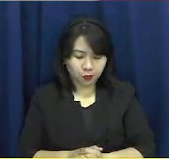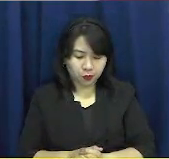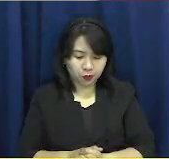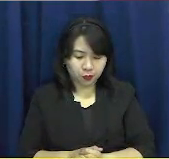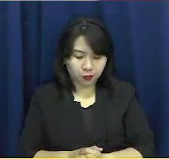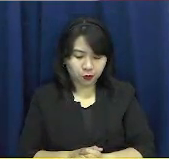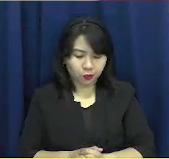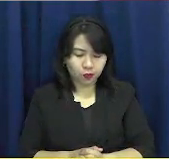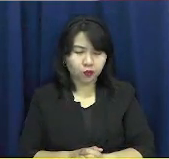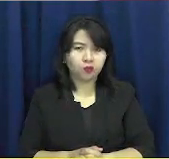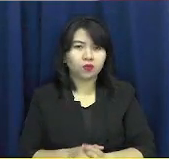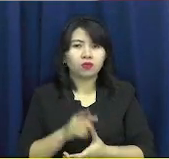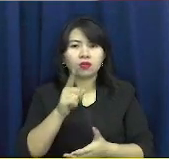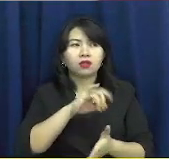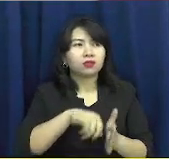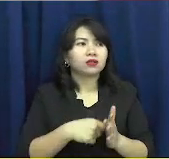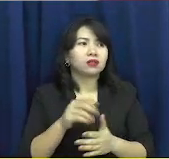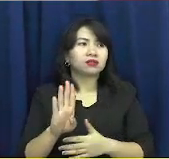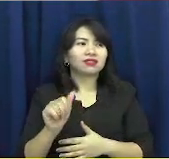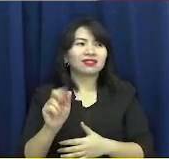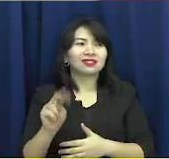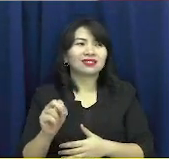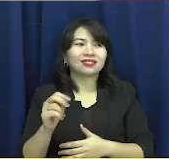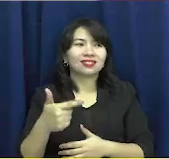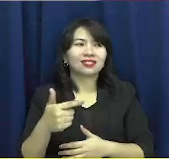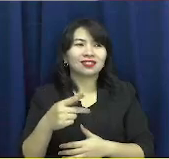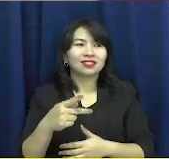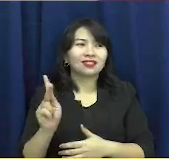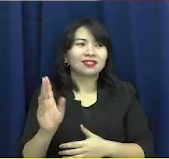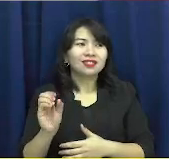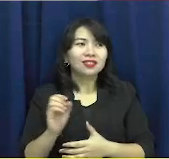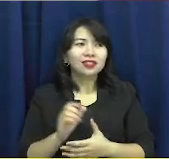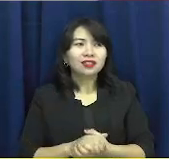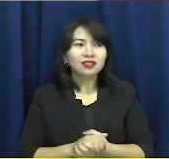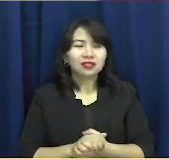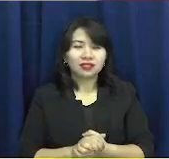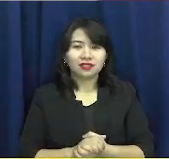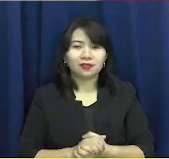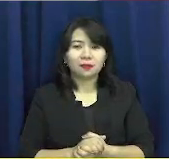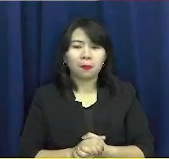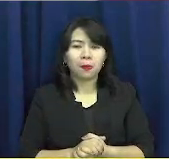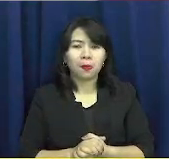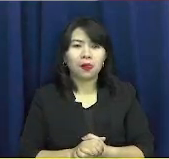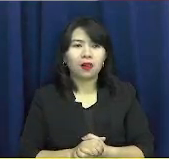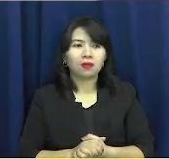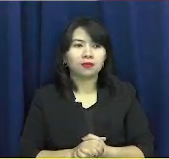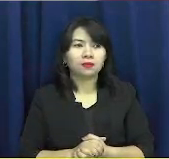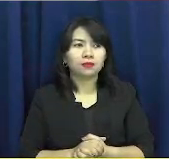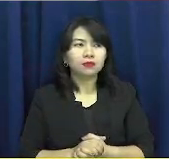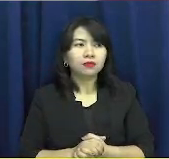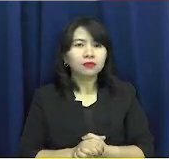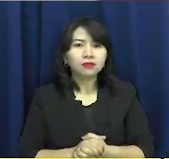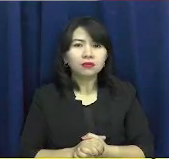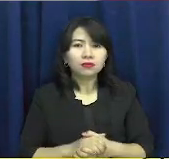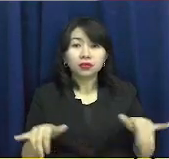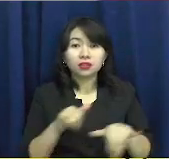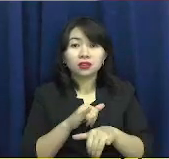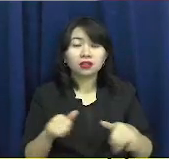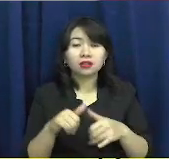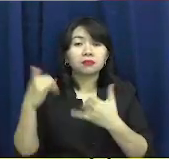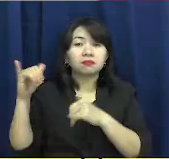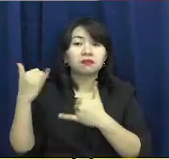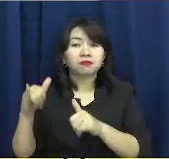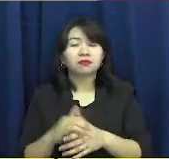pero bangko ka lang. Kumbaga sa basketball, bangko ka lang. Full gear ka pa sa paglalaro. Pambihira, high